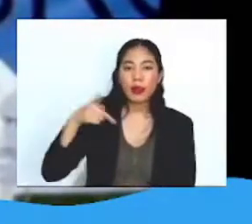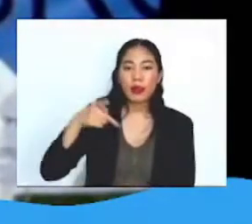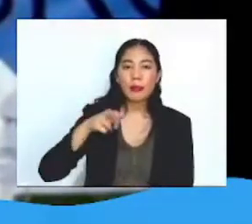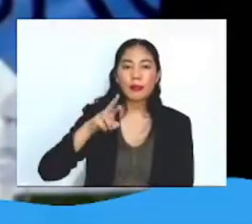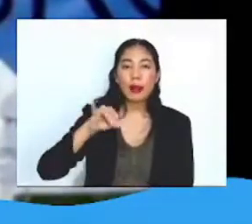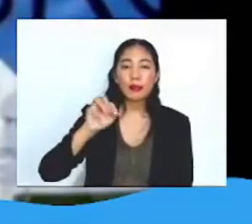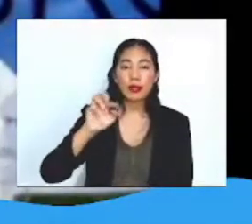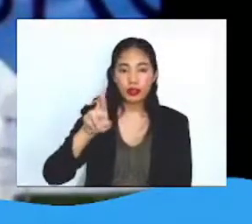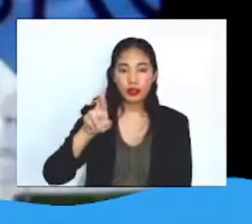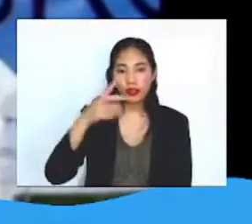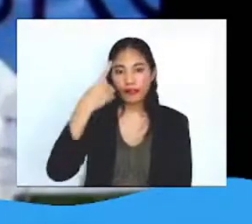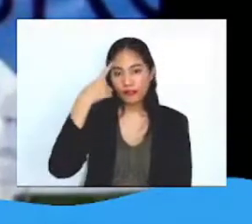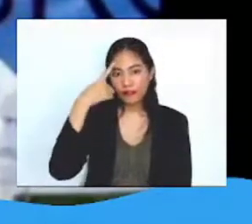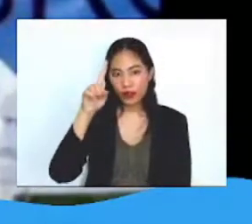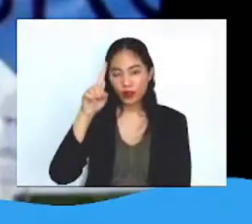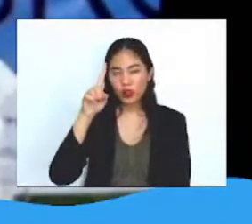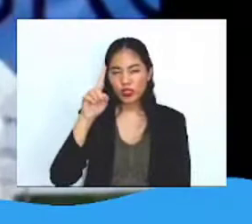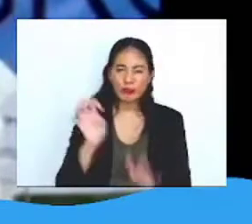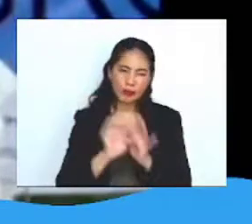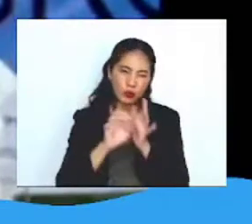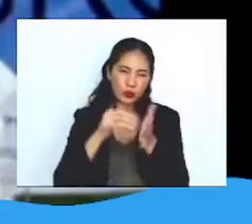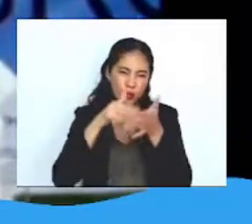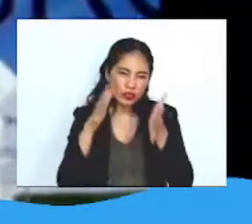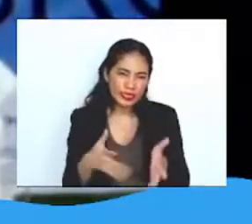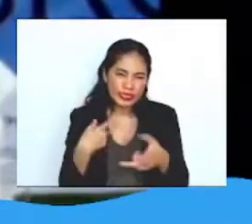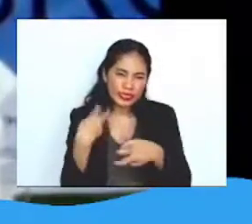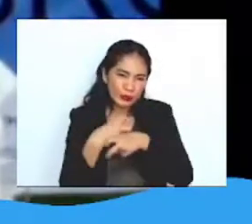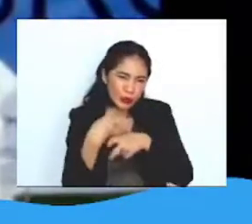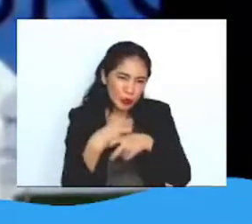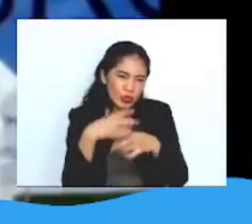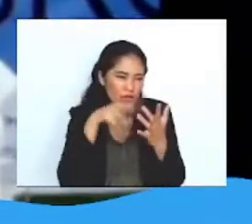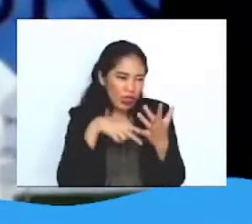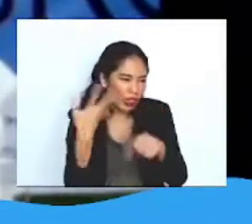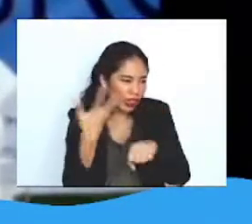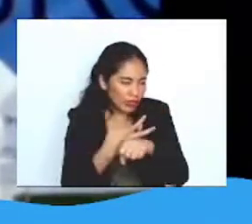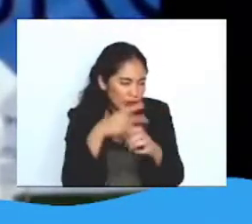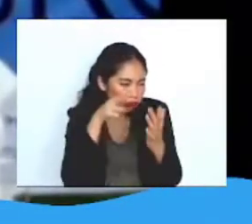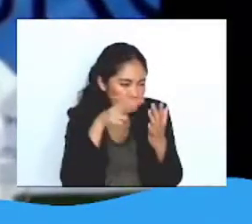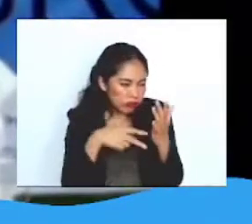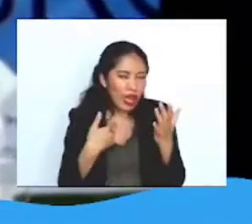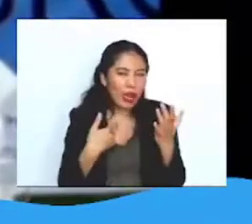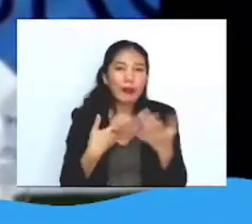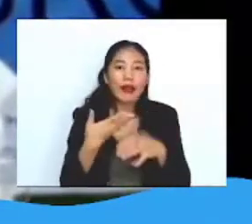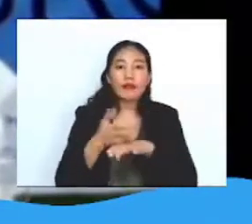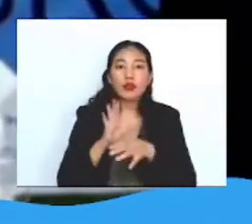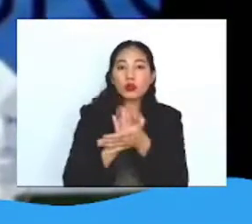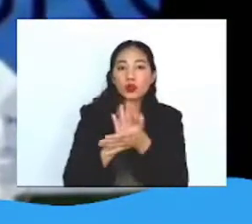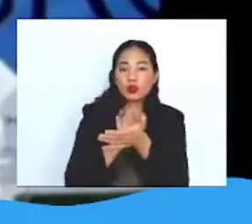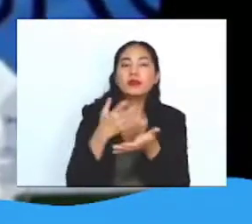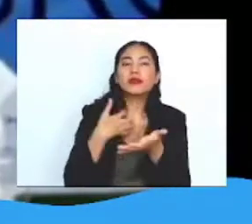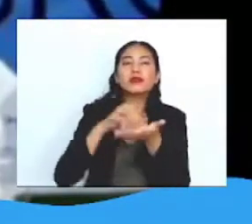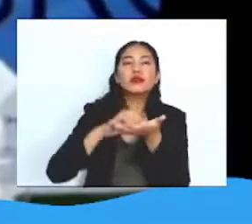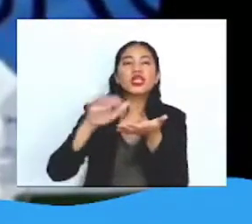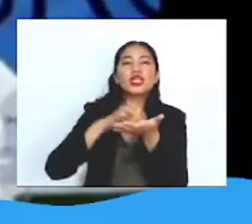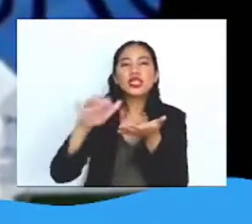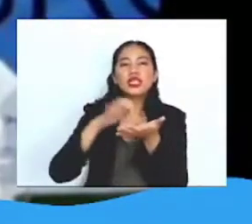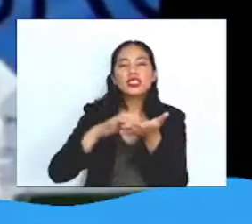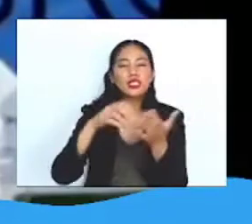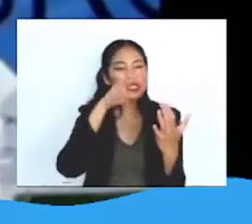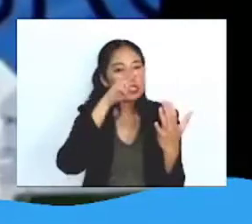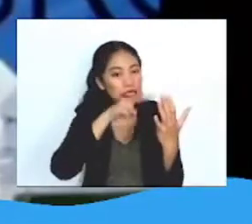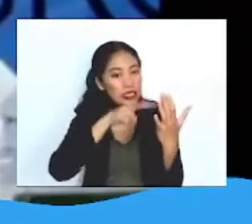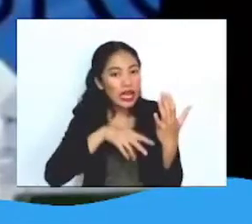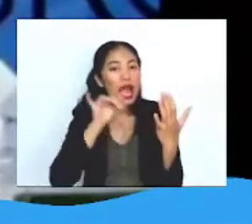po natin. Meron po silang after school reading, Brigada Pagbasa Program. They have this. At talaga